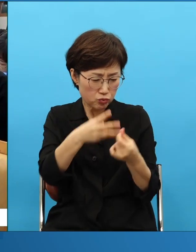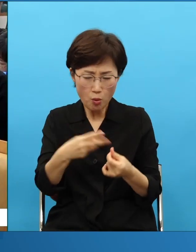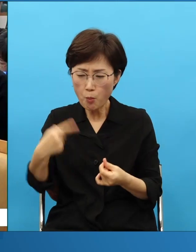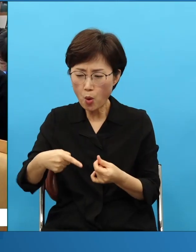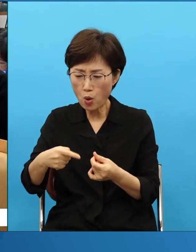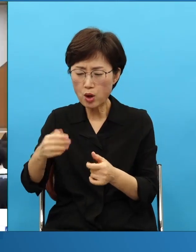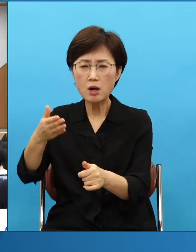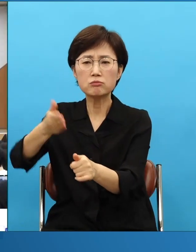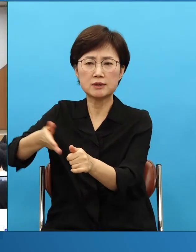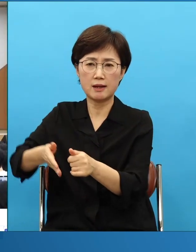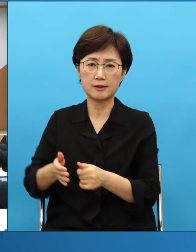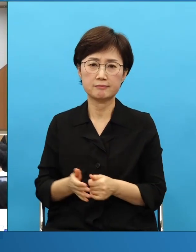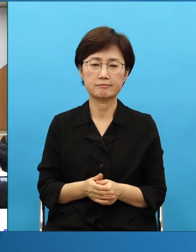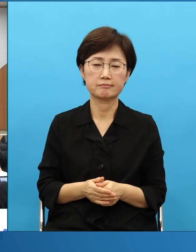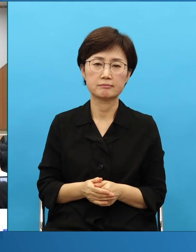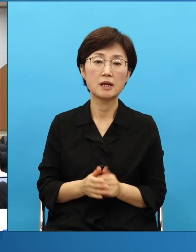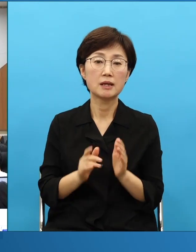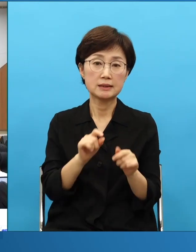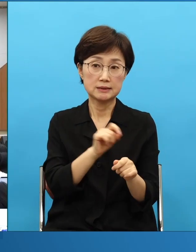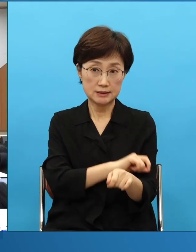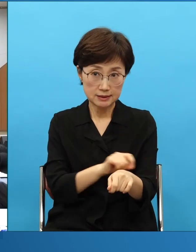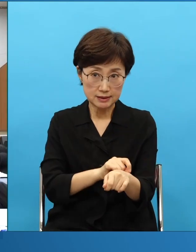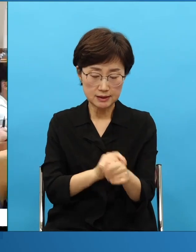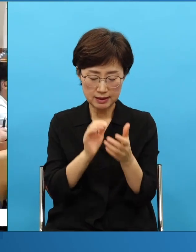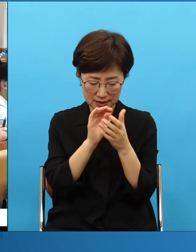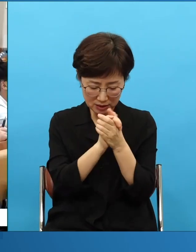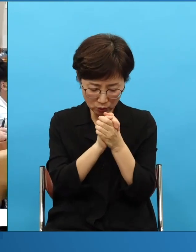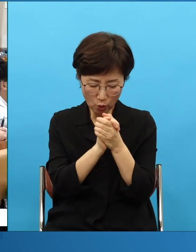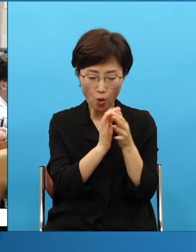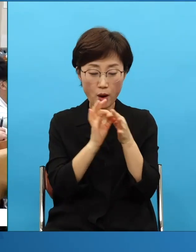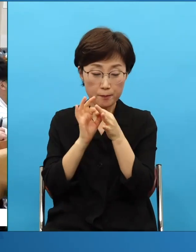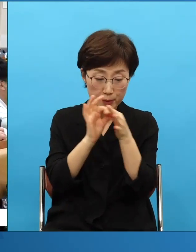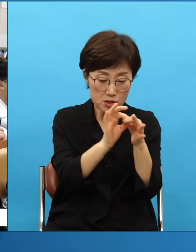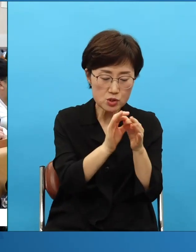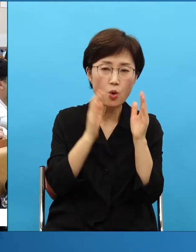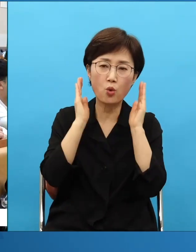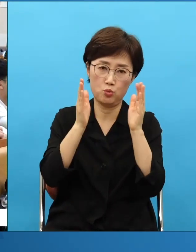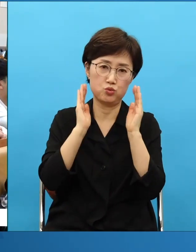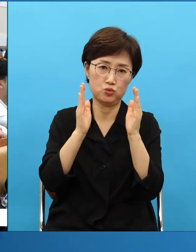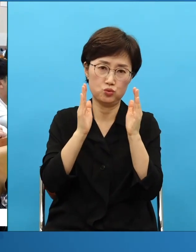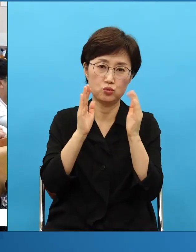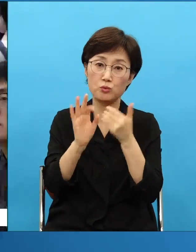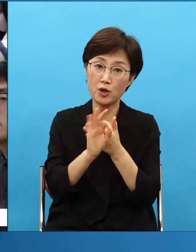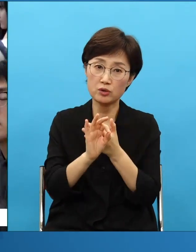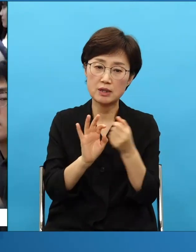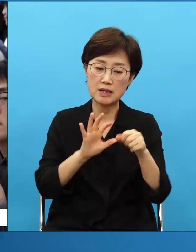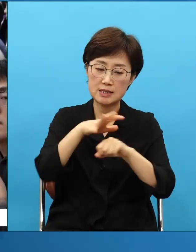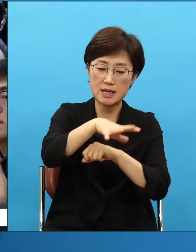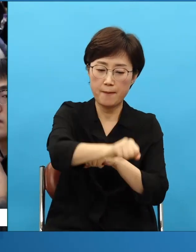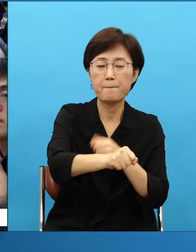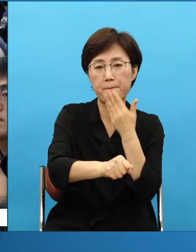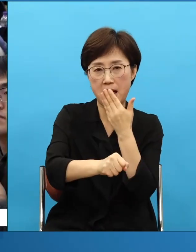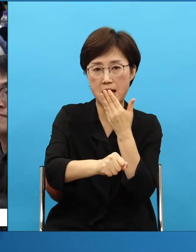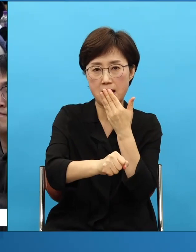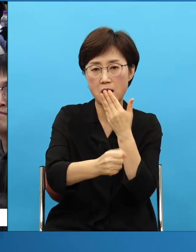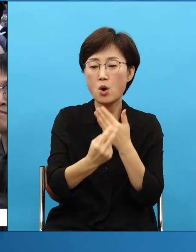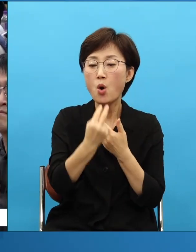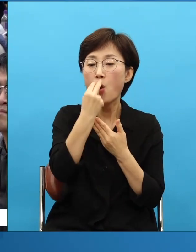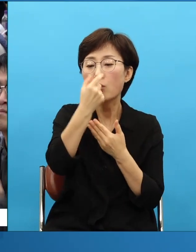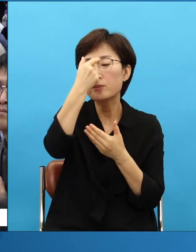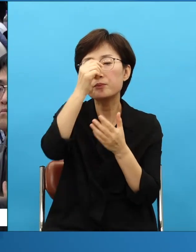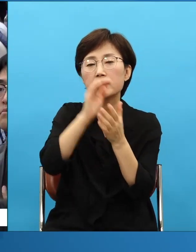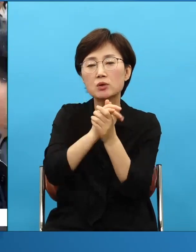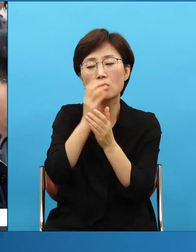전했습니다. 특히 기도 속에 공부가 되어지면 세계를 정복한다고 강조하며 호흡과 함께 기도할 수